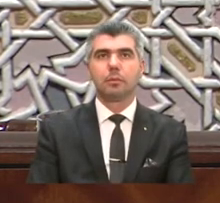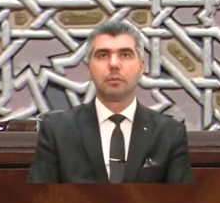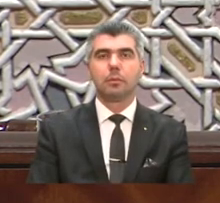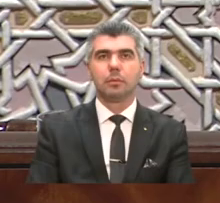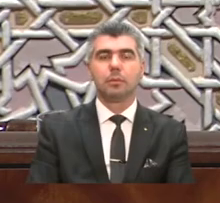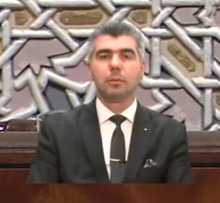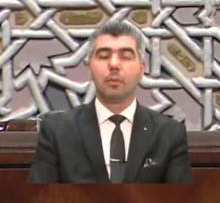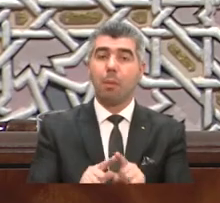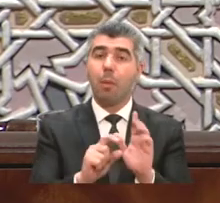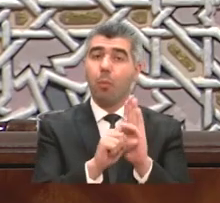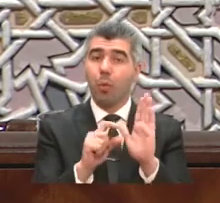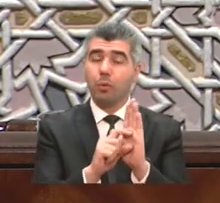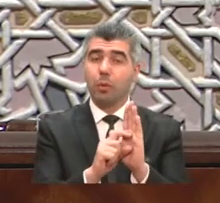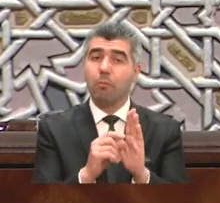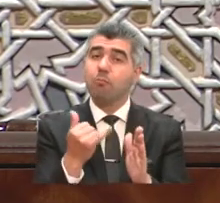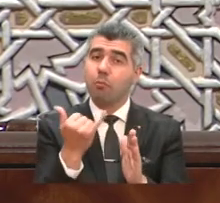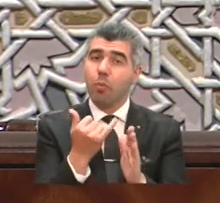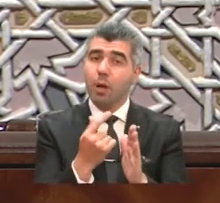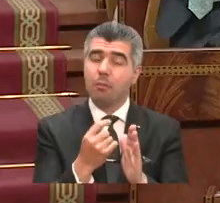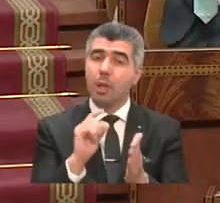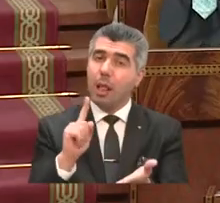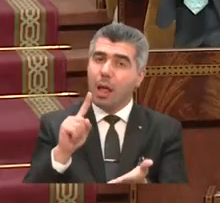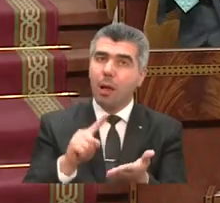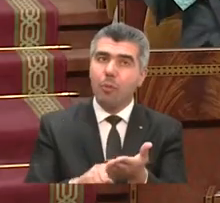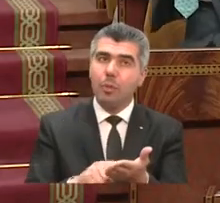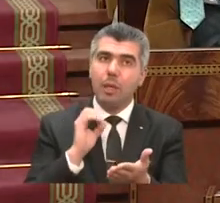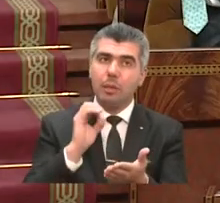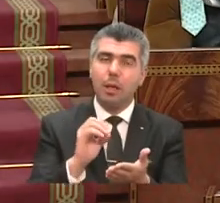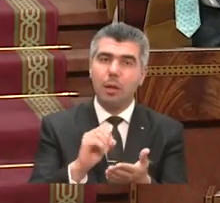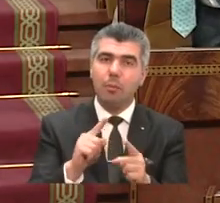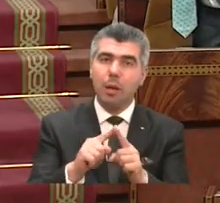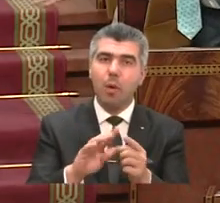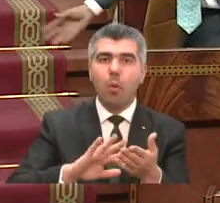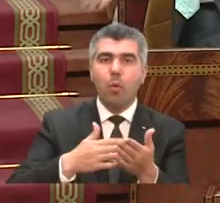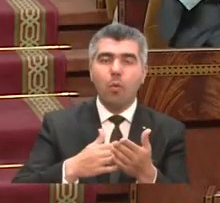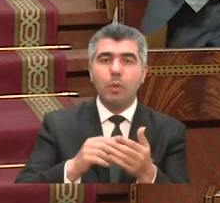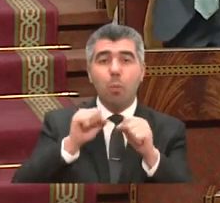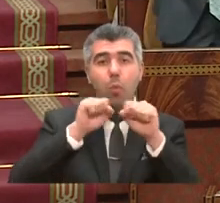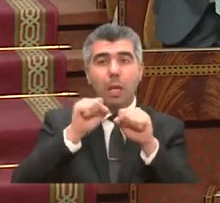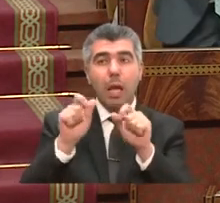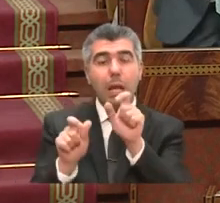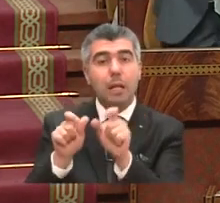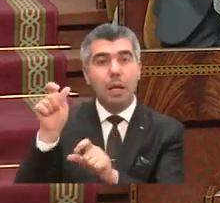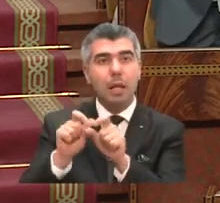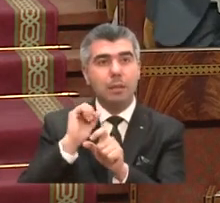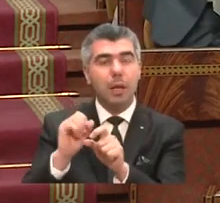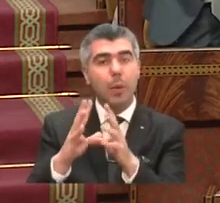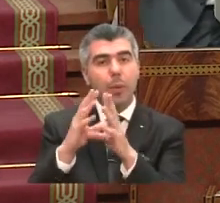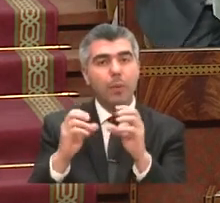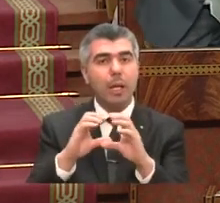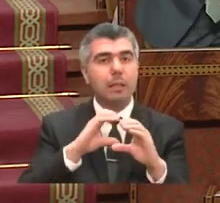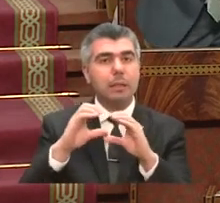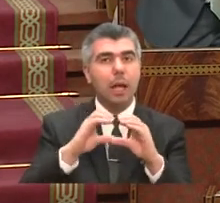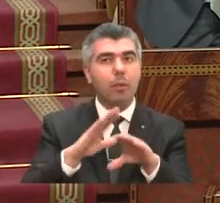هذا موضوع عنده الحساسيه ديالو، عنده الاهميه ديالو، المقابل ديالو هو الاحتقان الاجتماعي، في غياب واحد سياسه تواصليه